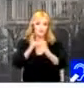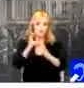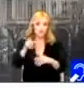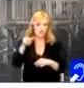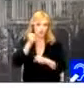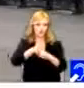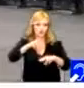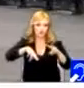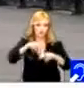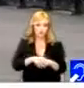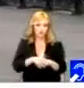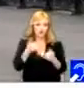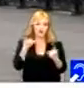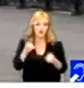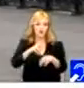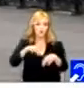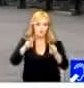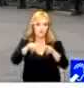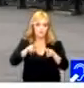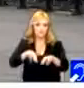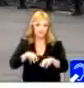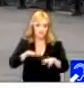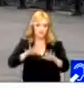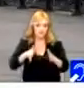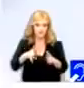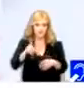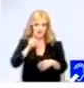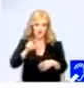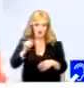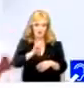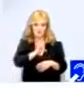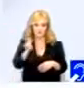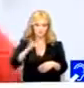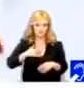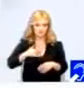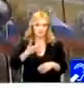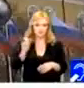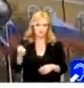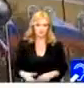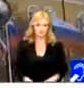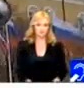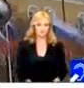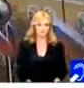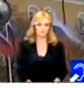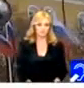lucrau. Cazul este investigat de poliția rusă, care nu are deocamdată niciun suspect.